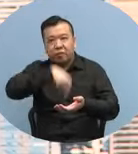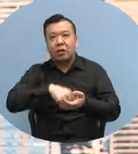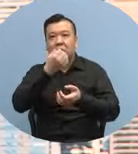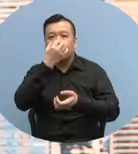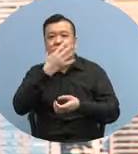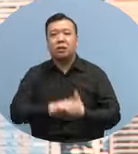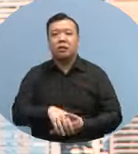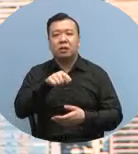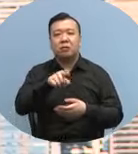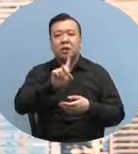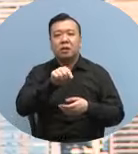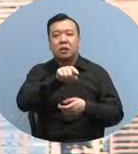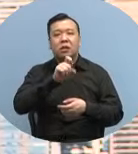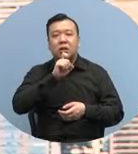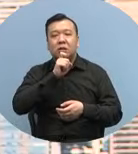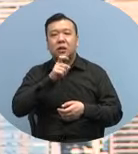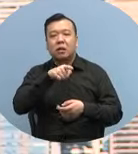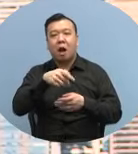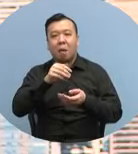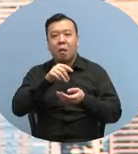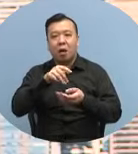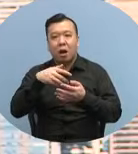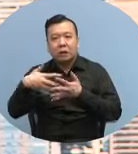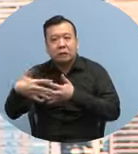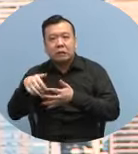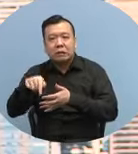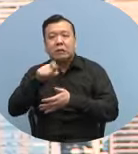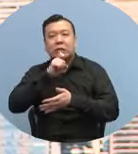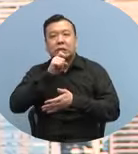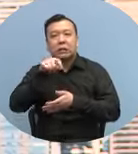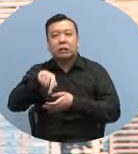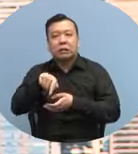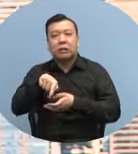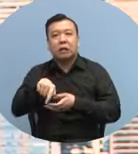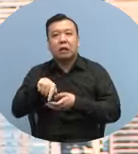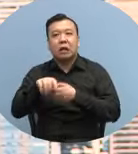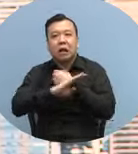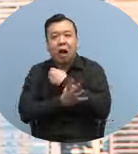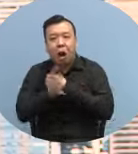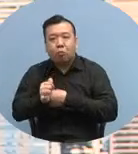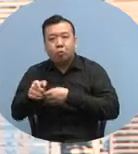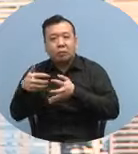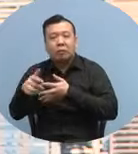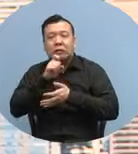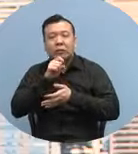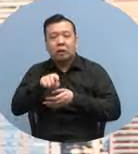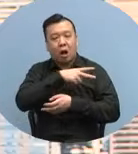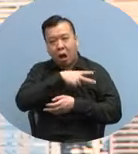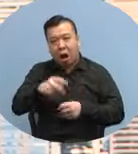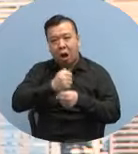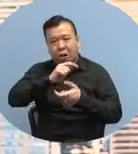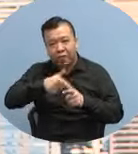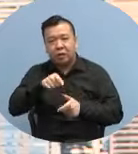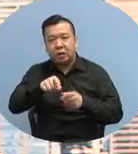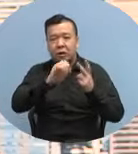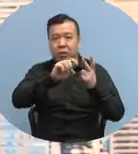香港，因为呢他们还是 有案件在身的，这个是一贯的机制。自从2018